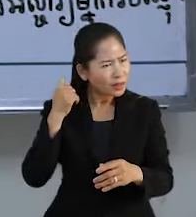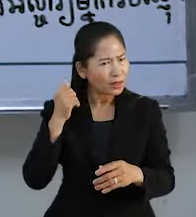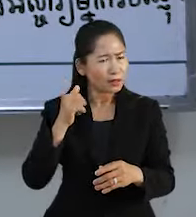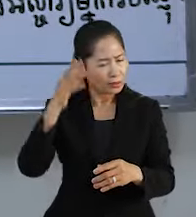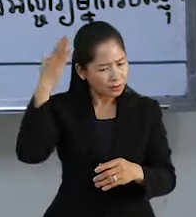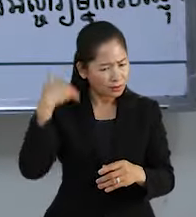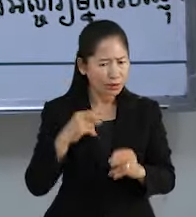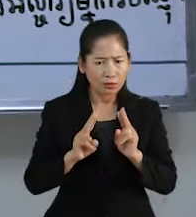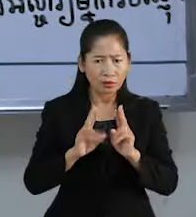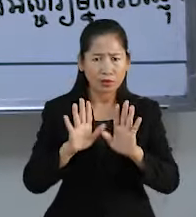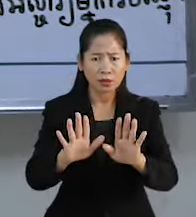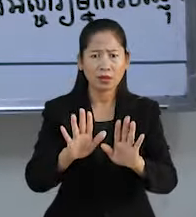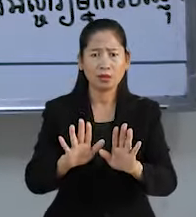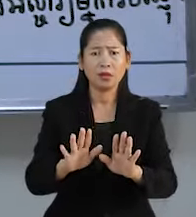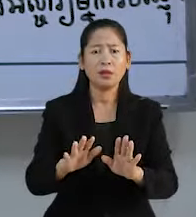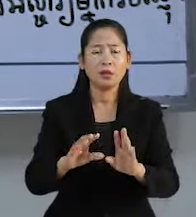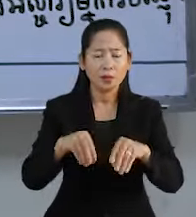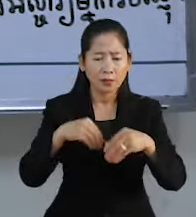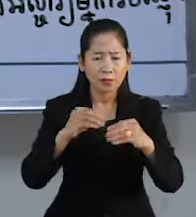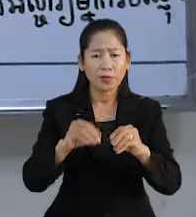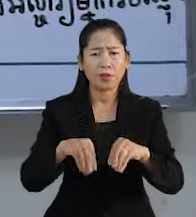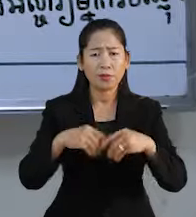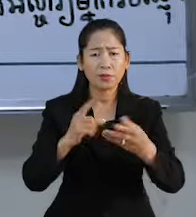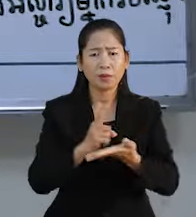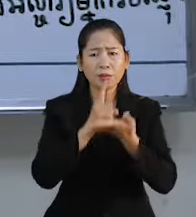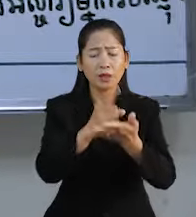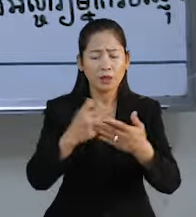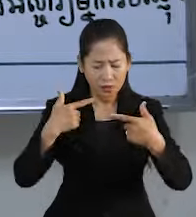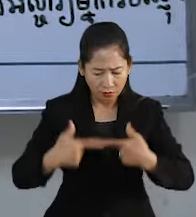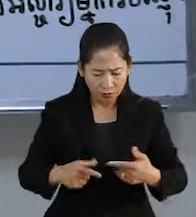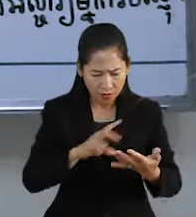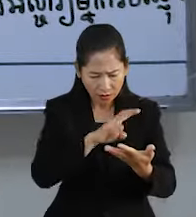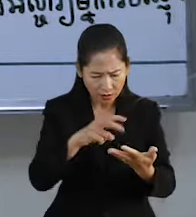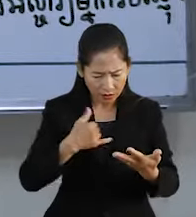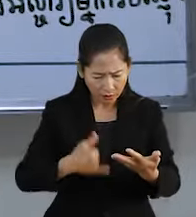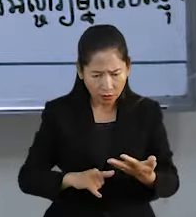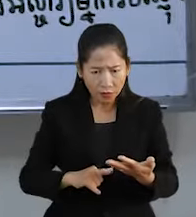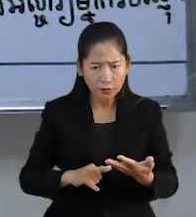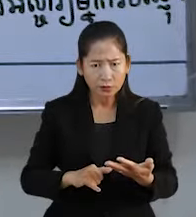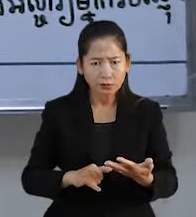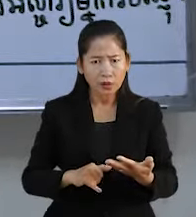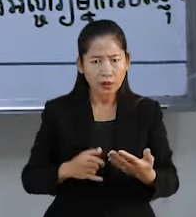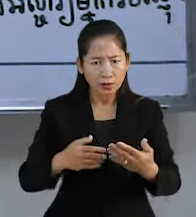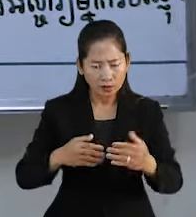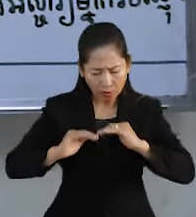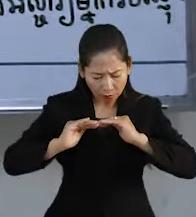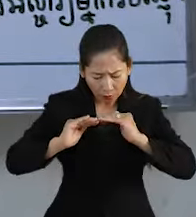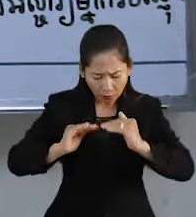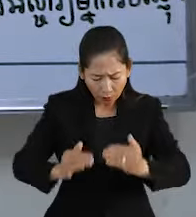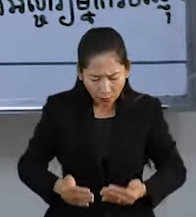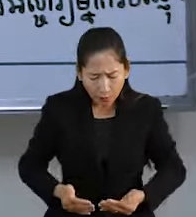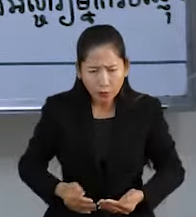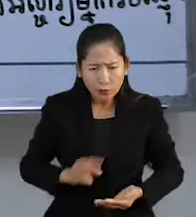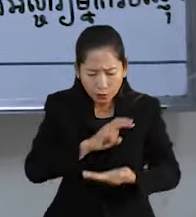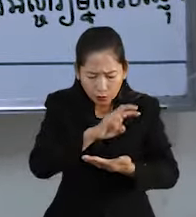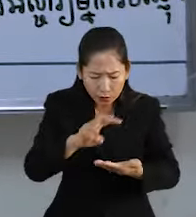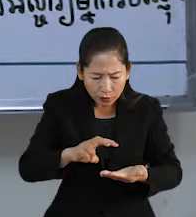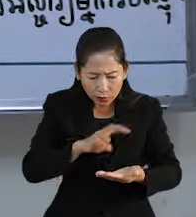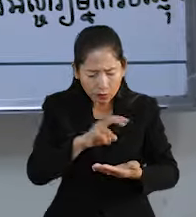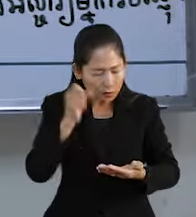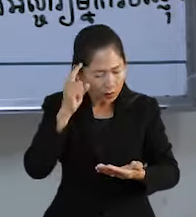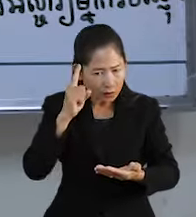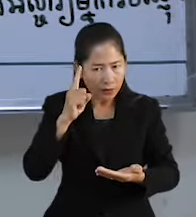រីអស្ចារ្យកូនចាផ្ដល់ជីវិតដល់យើងមែនទេកូនចាថែរក្សាកូនតាំងពីមិនតាន់កើតតាំងនៅក្នុងពោះម៉ៅណាកូនណាគាត់